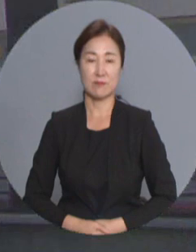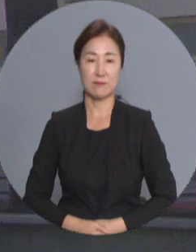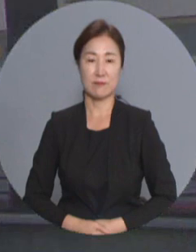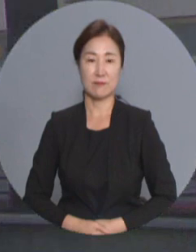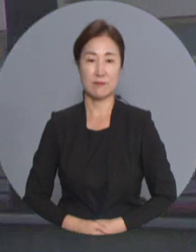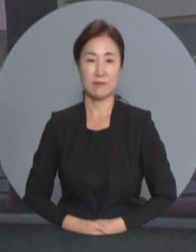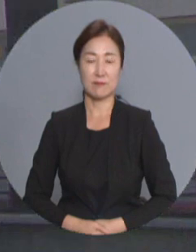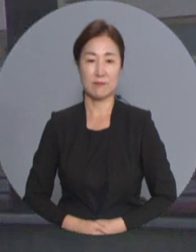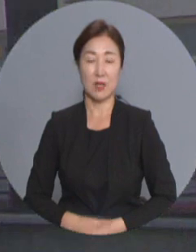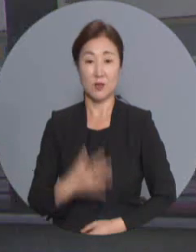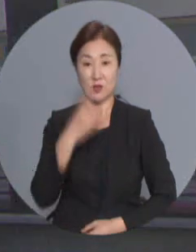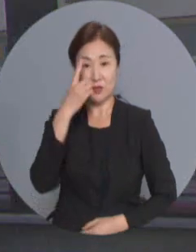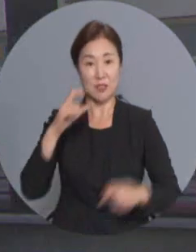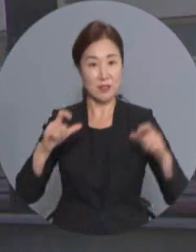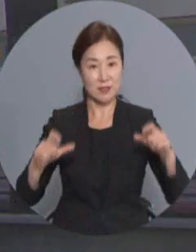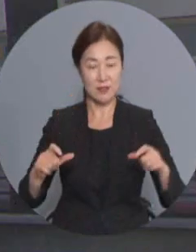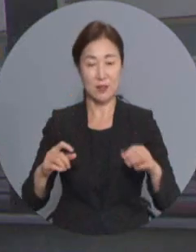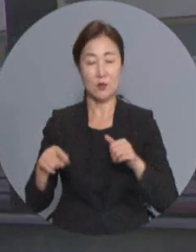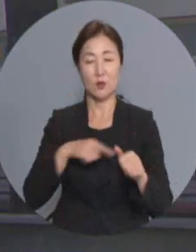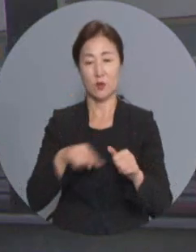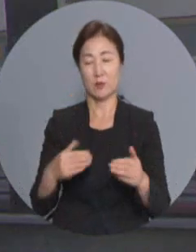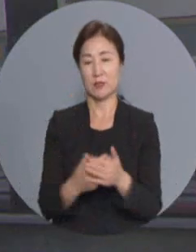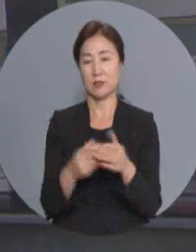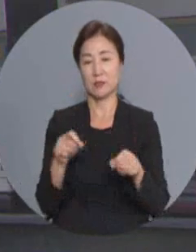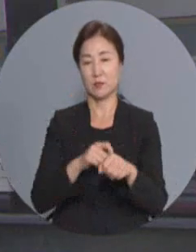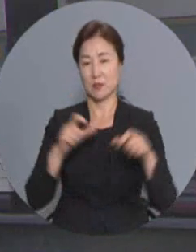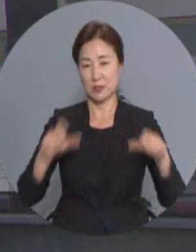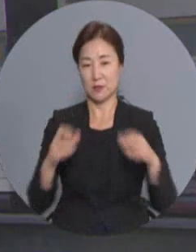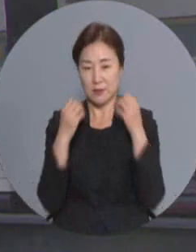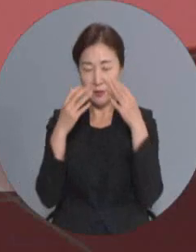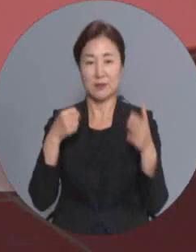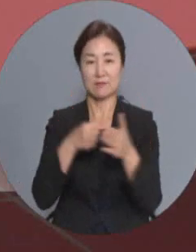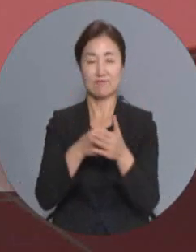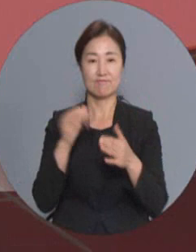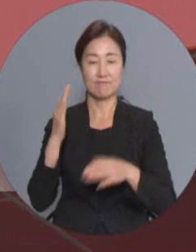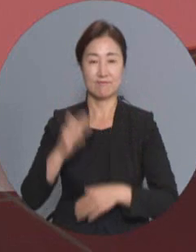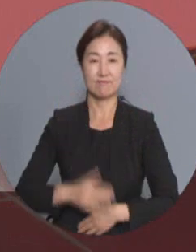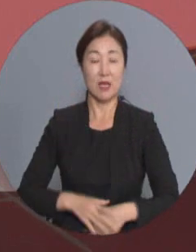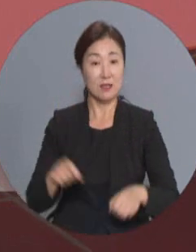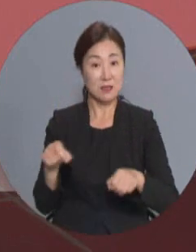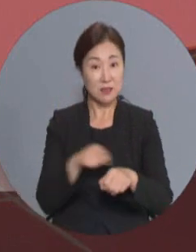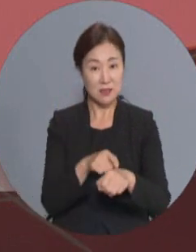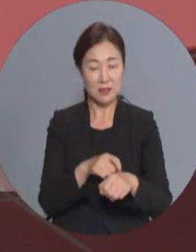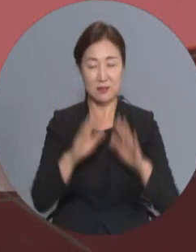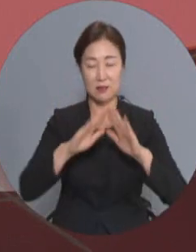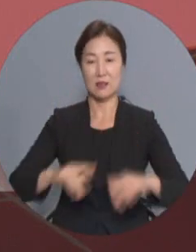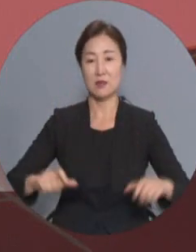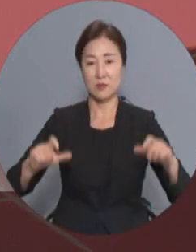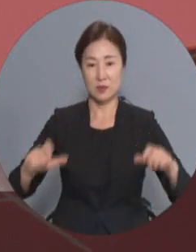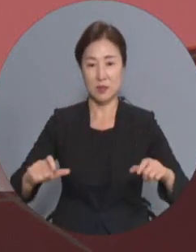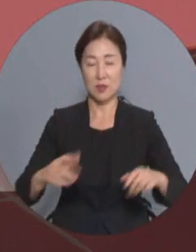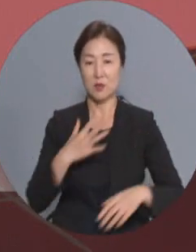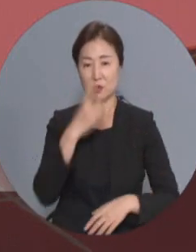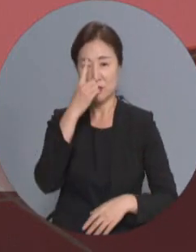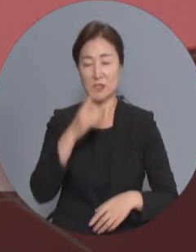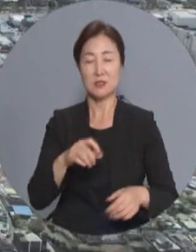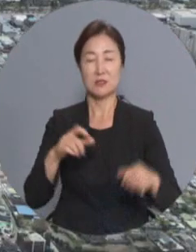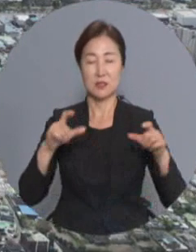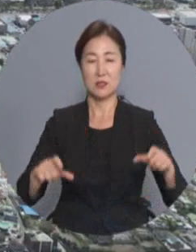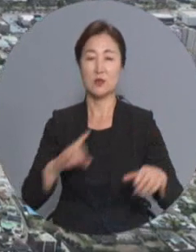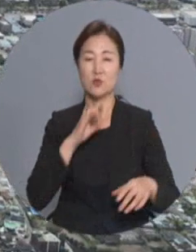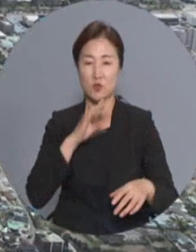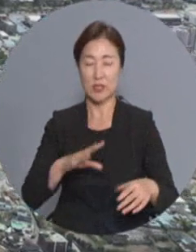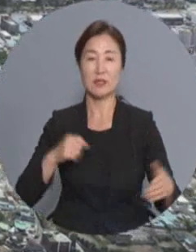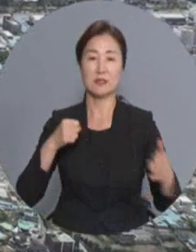기자입니다 순천시가 교육 발전 특구로 새롭게 지정됐습니다 특히 전남 지역에서 순천시가 유일하게 교육